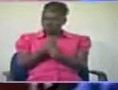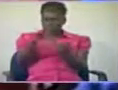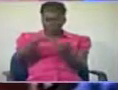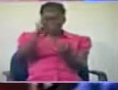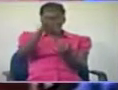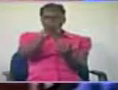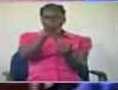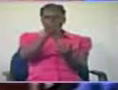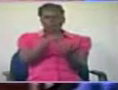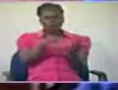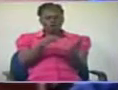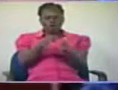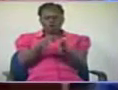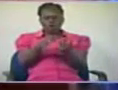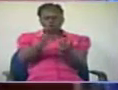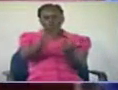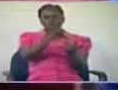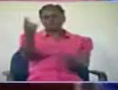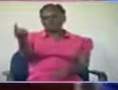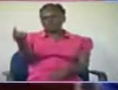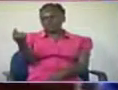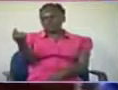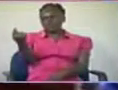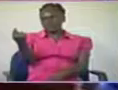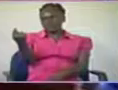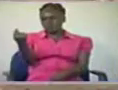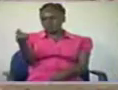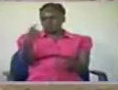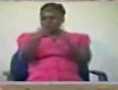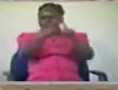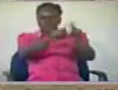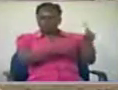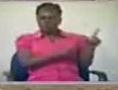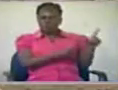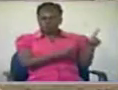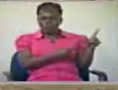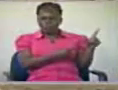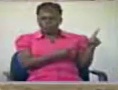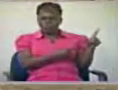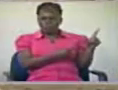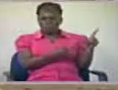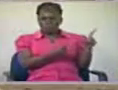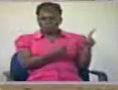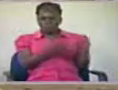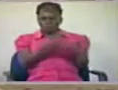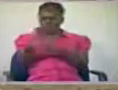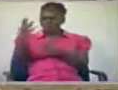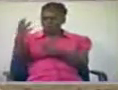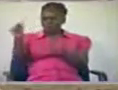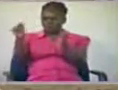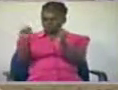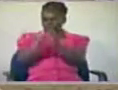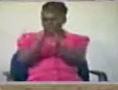yamechaguliwa. Options zao ni ndogo sana. Kwa hivyo kuanzia hiyo grade 10 tumewapa fursa,